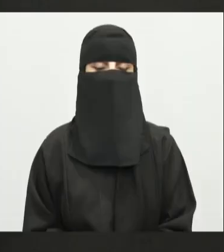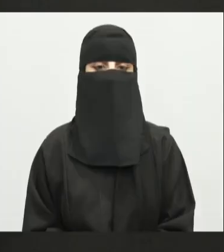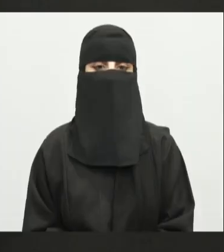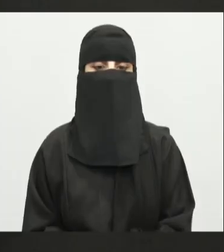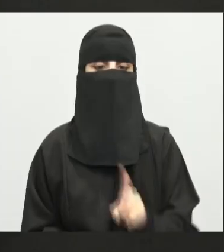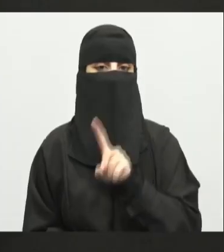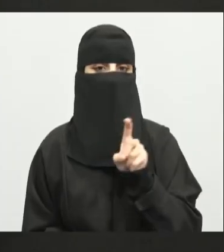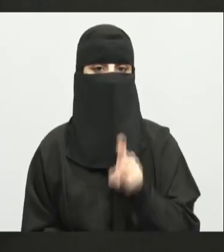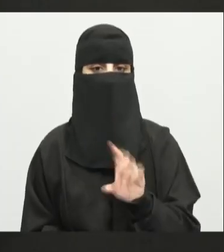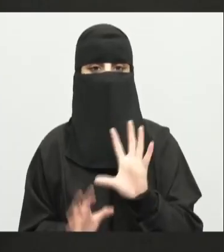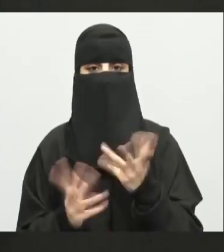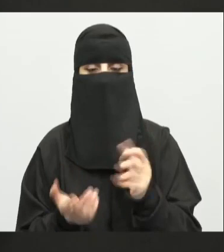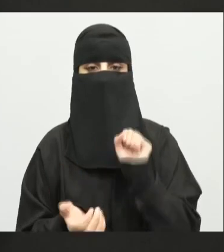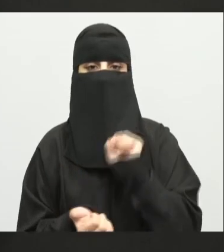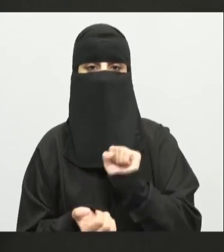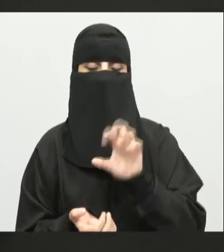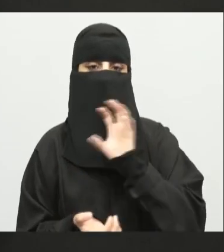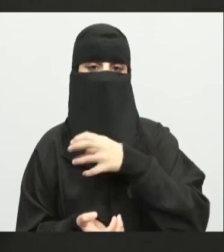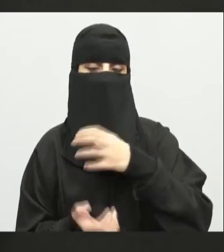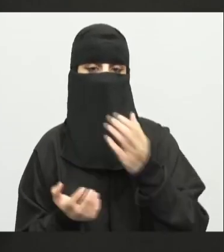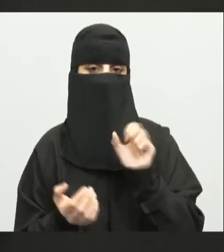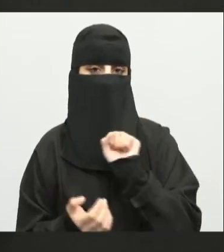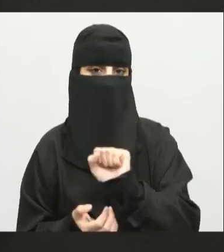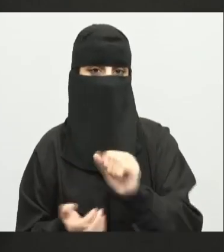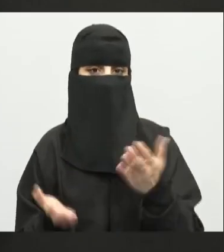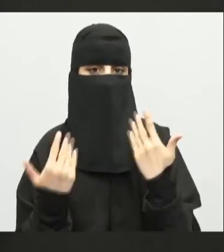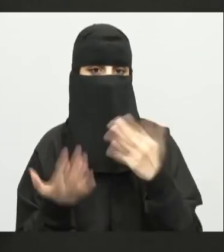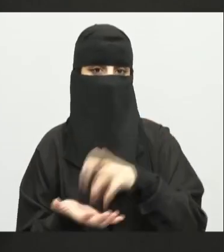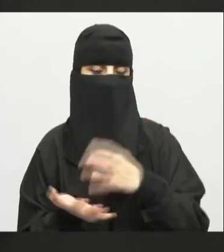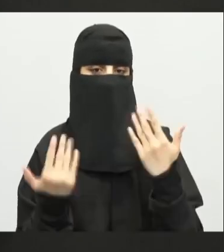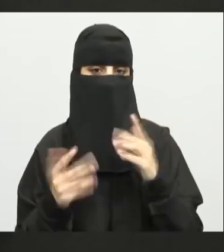ما الخصائص التي تتمتع بها منطقه مكه المكرمه